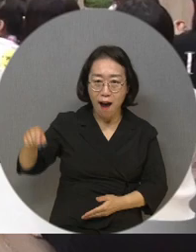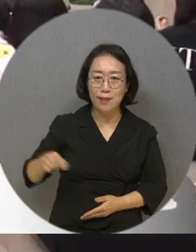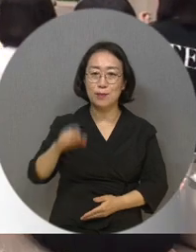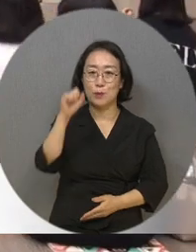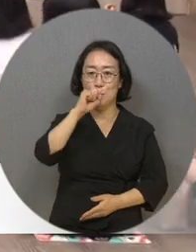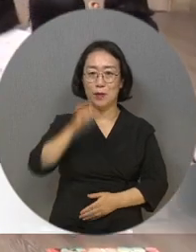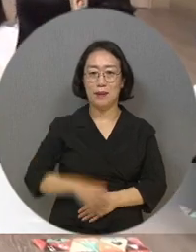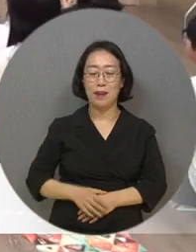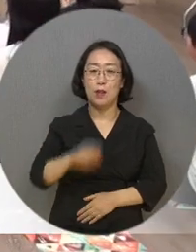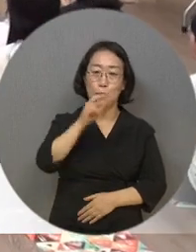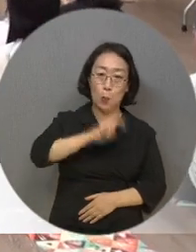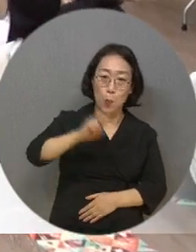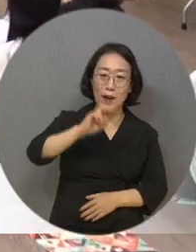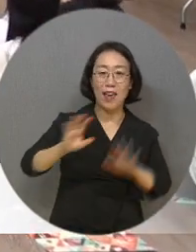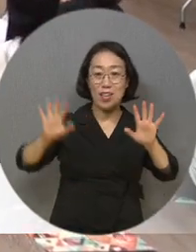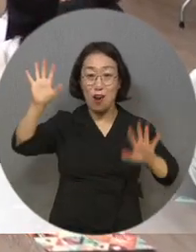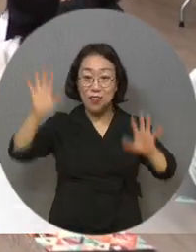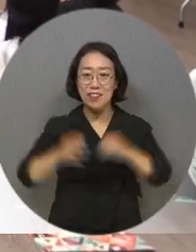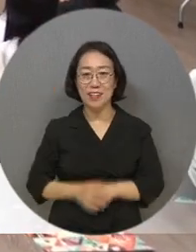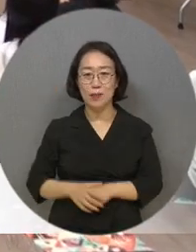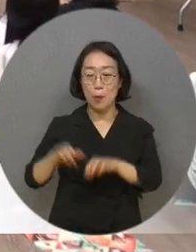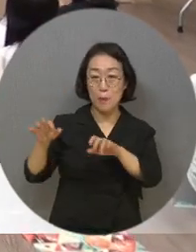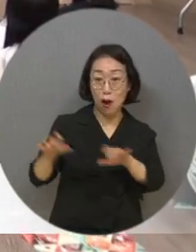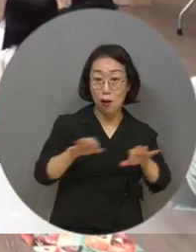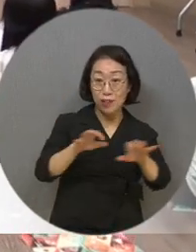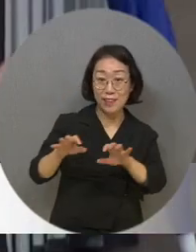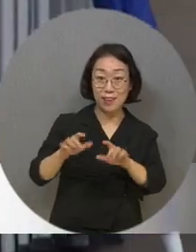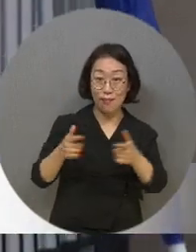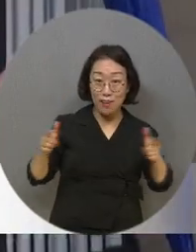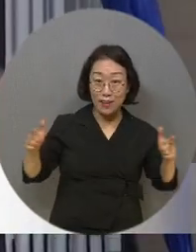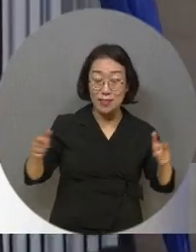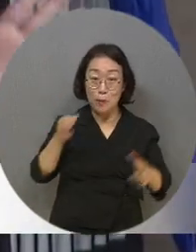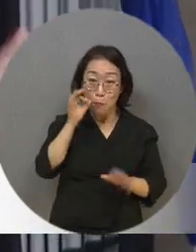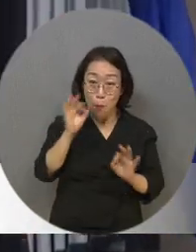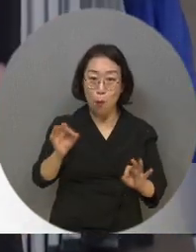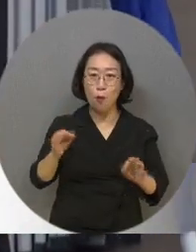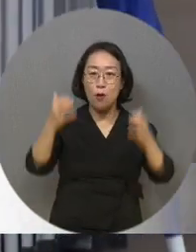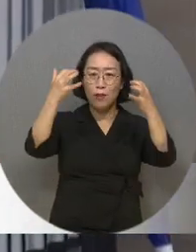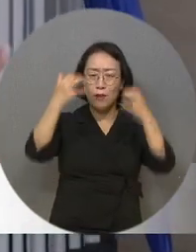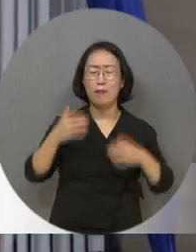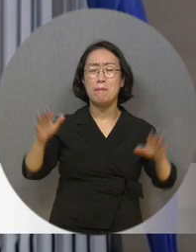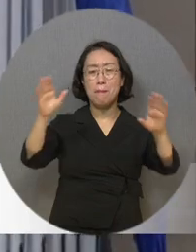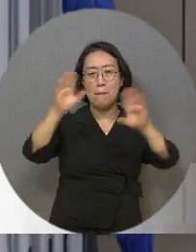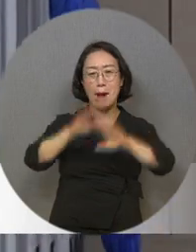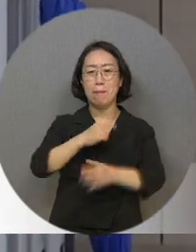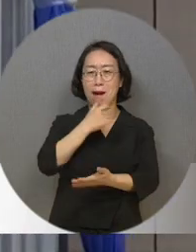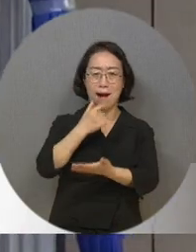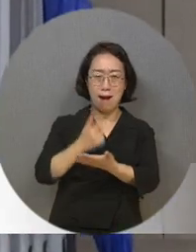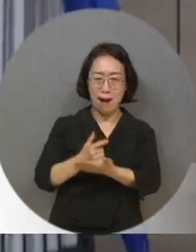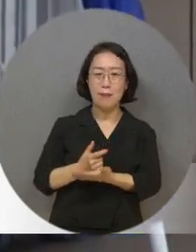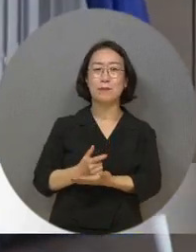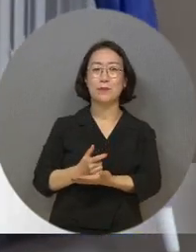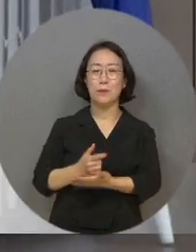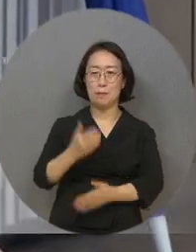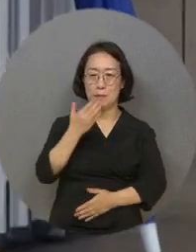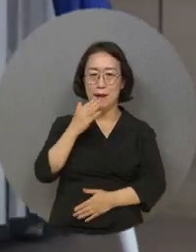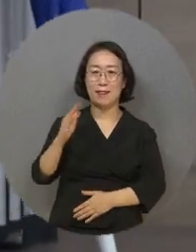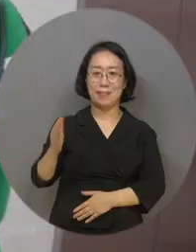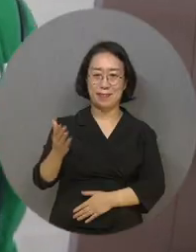노래, 연기, 엘렉트론 연주로 관객들이 여름밤 벅찬 감동을 느끼는